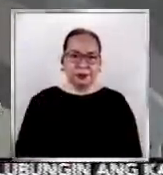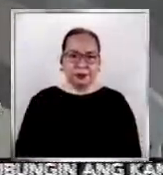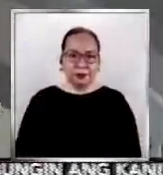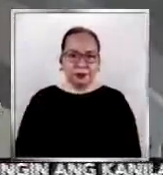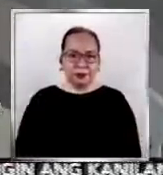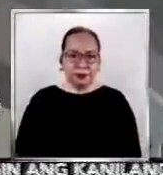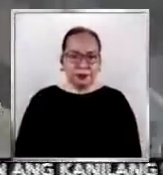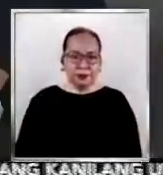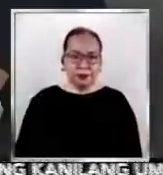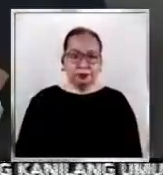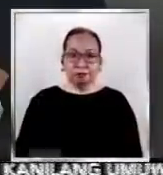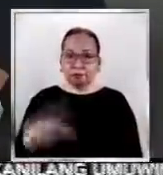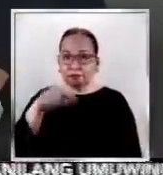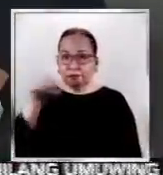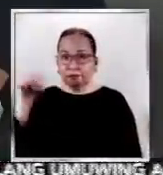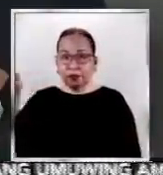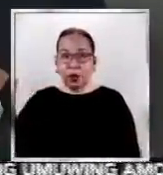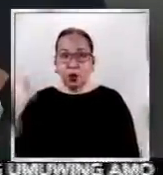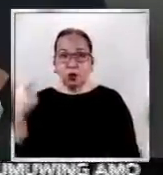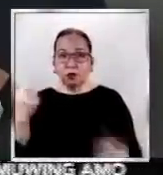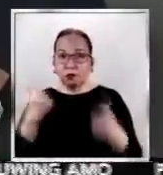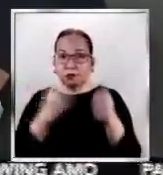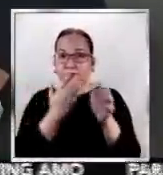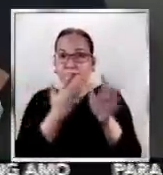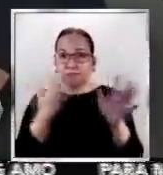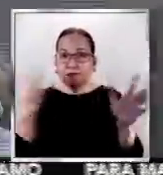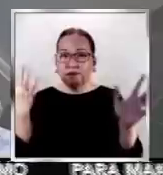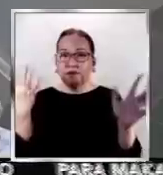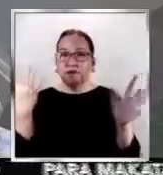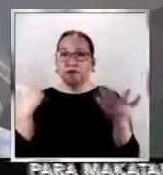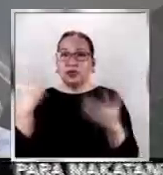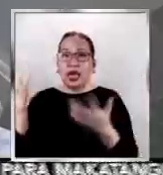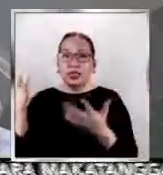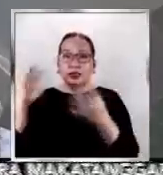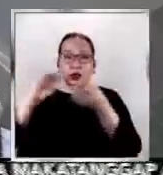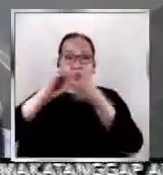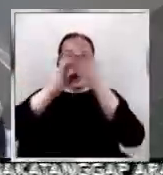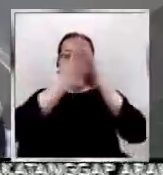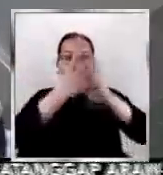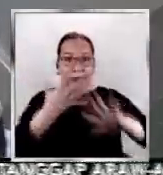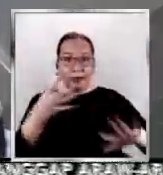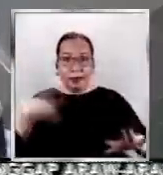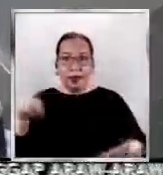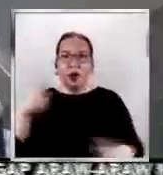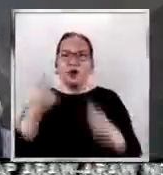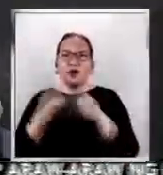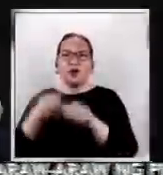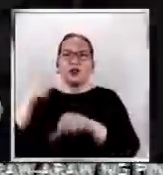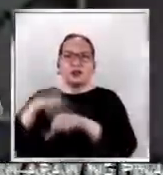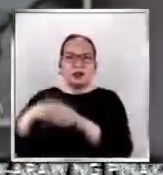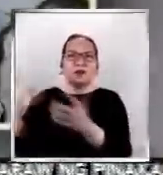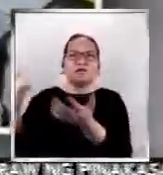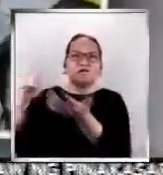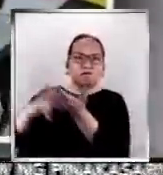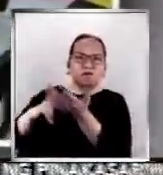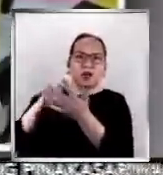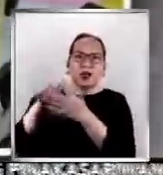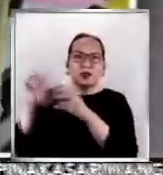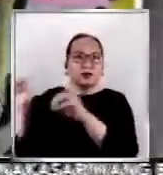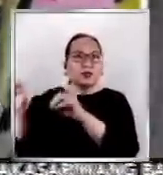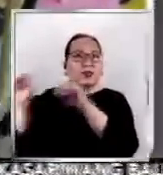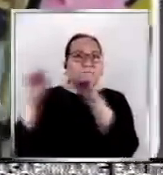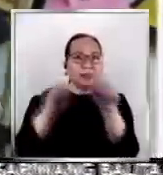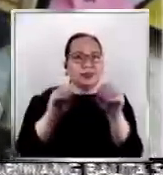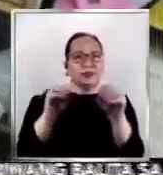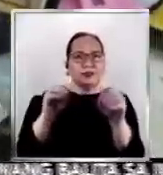Karamihan sa mga humabol sa satellite registration sa Dumaguete City, mga first-time registrant at transferees.